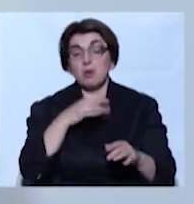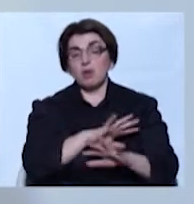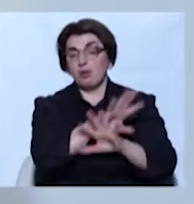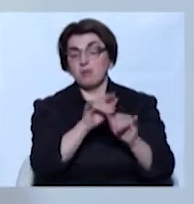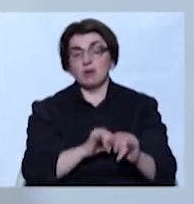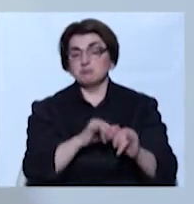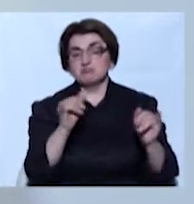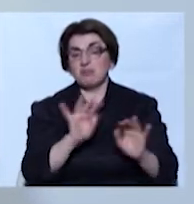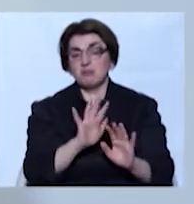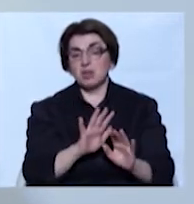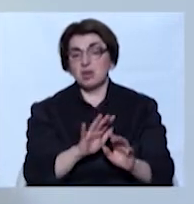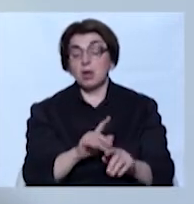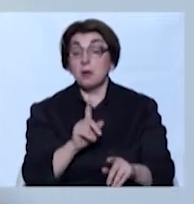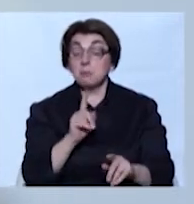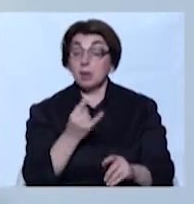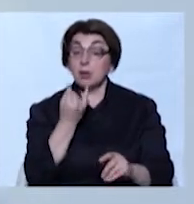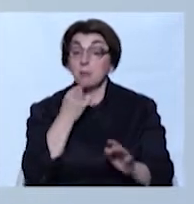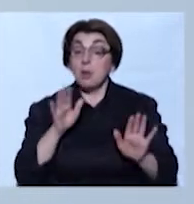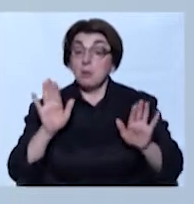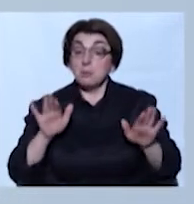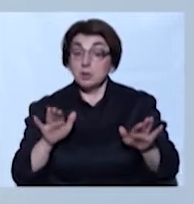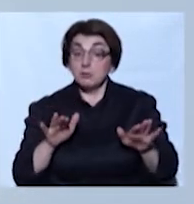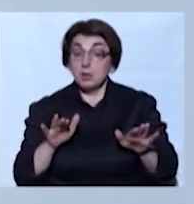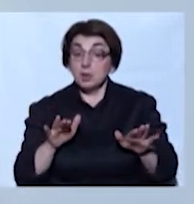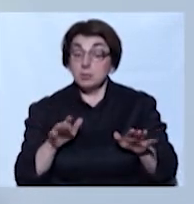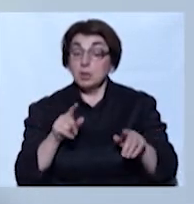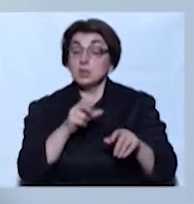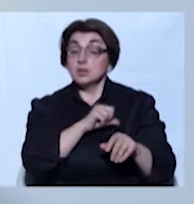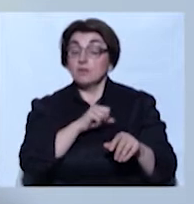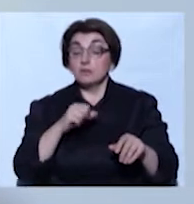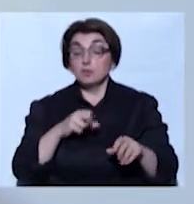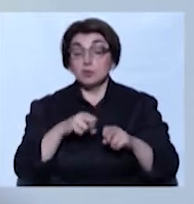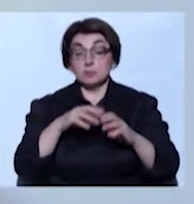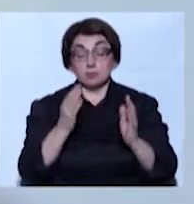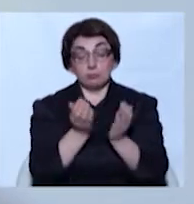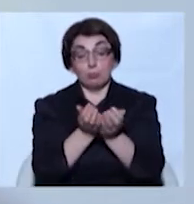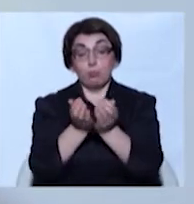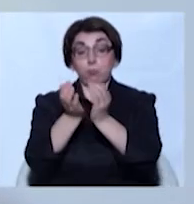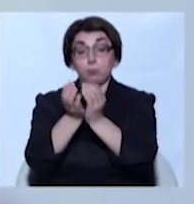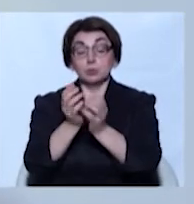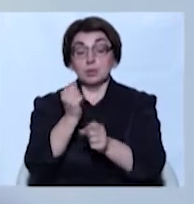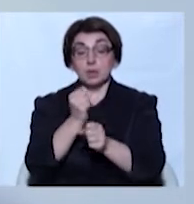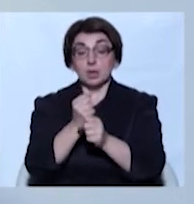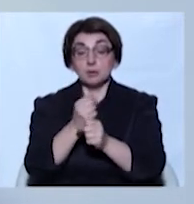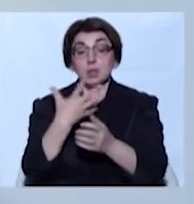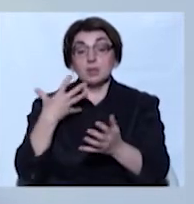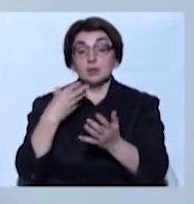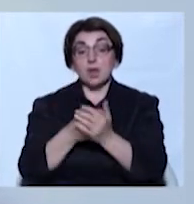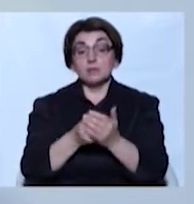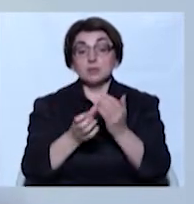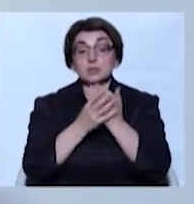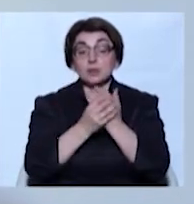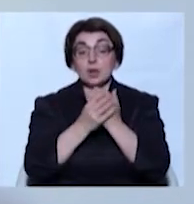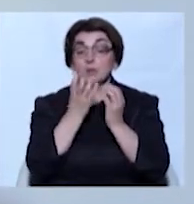ასაკს. ხოლო რაც შეეხება ფრინველებს, ისინი ფუტეს იშენებენ. შემდეგ თავისი სხეულის სითბოთი ათბობენ